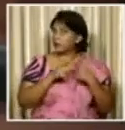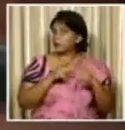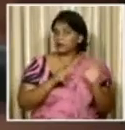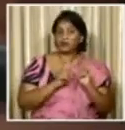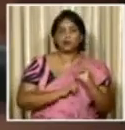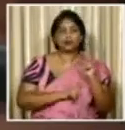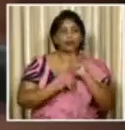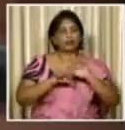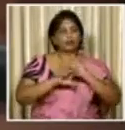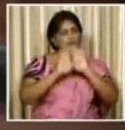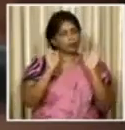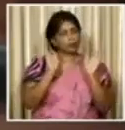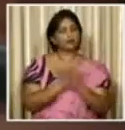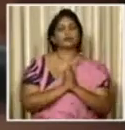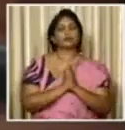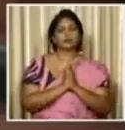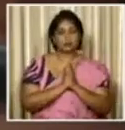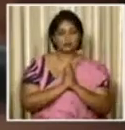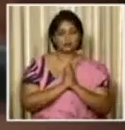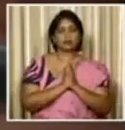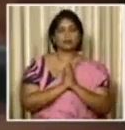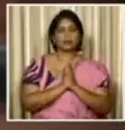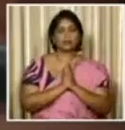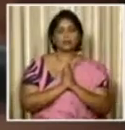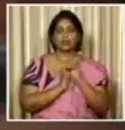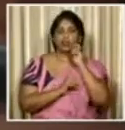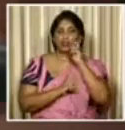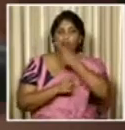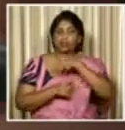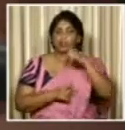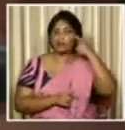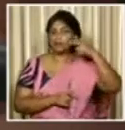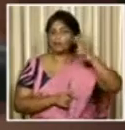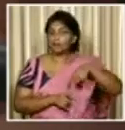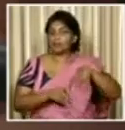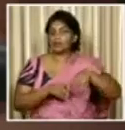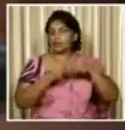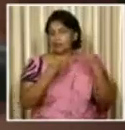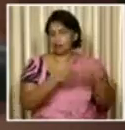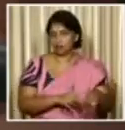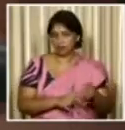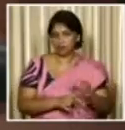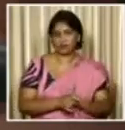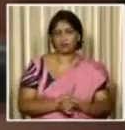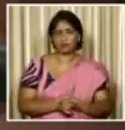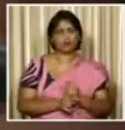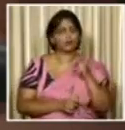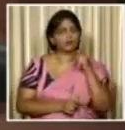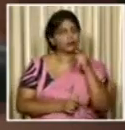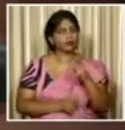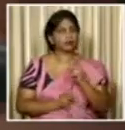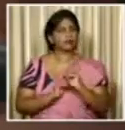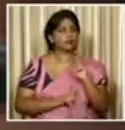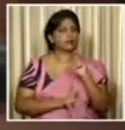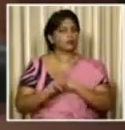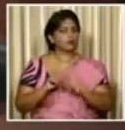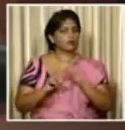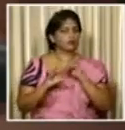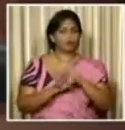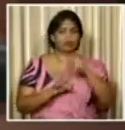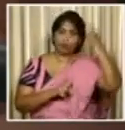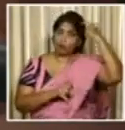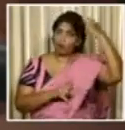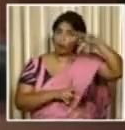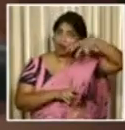මේ පාර්ලිමේන්තුව පවා ජනතාවගේ විශ්වාසය බංග වෙලා තිබෙනවා. තමුන්වන්සලා පාර්ලිමේන්තුවේ තිබෙන ඔලුගුඩු